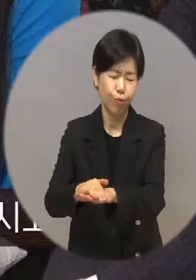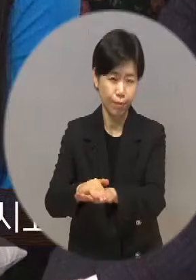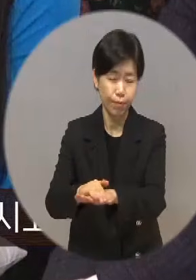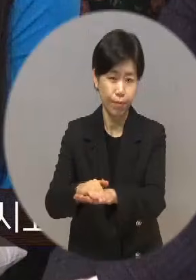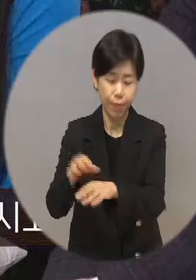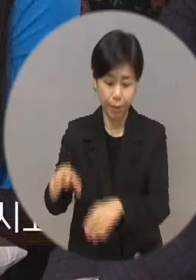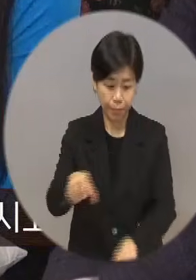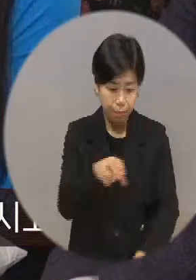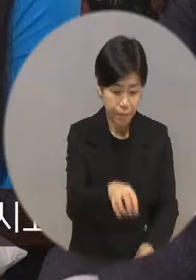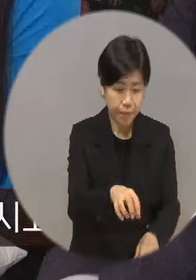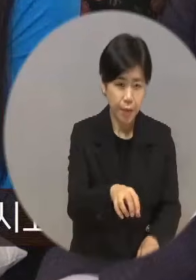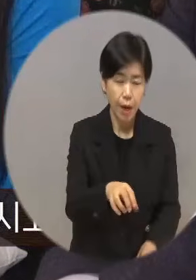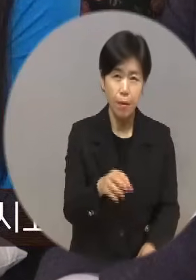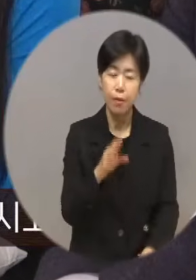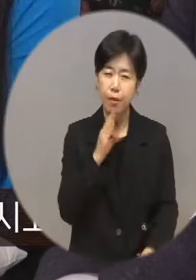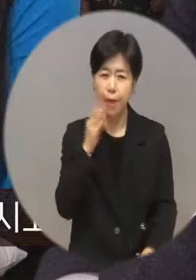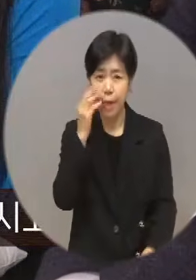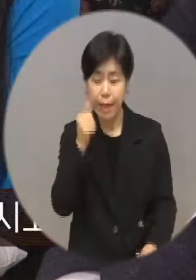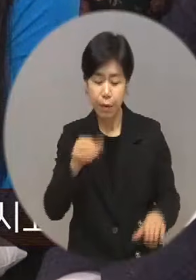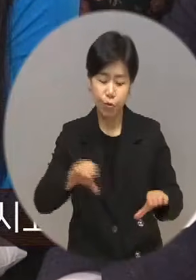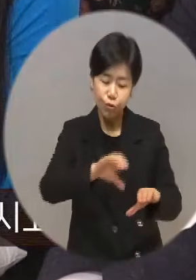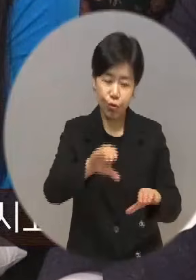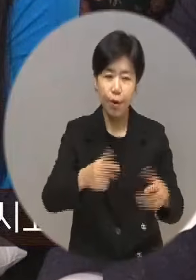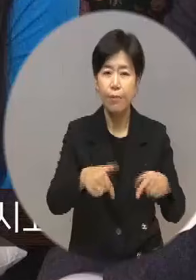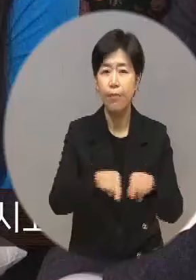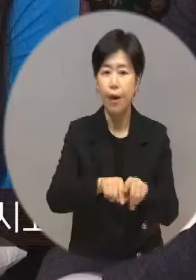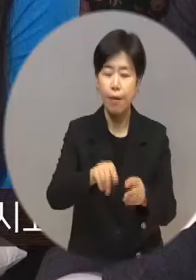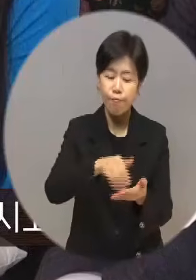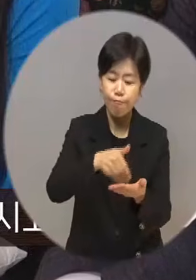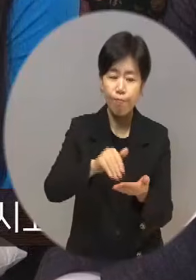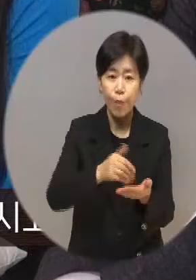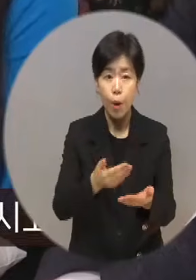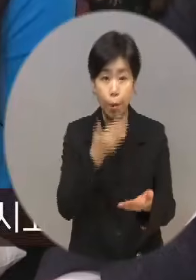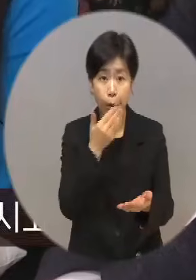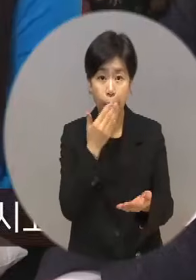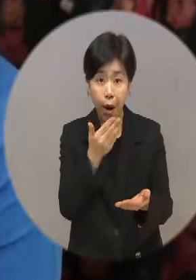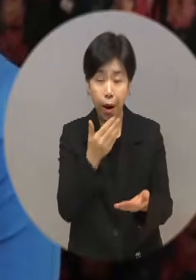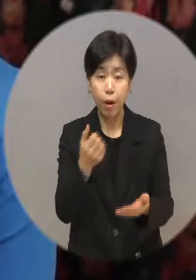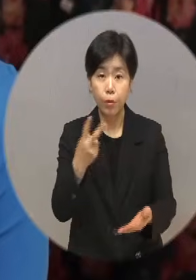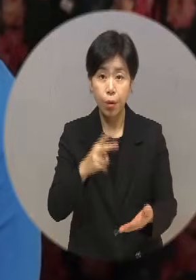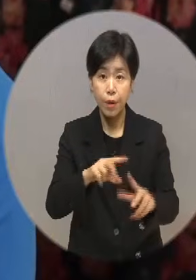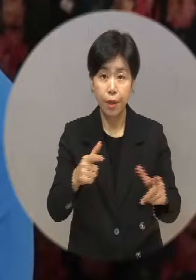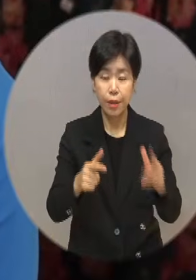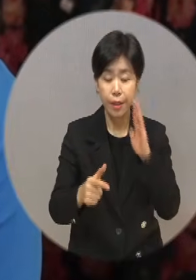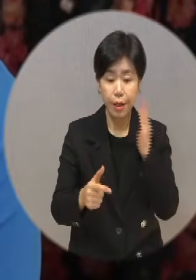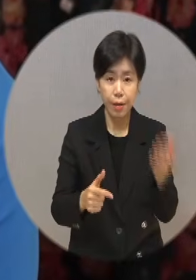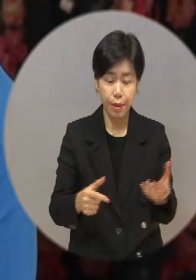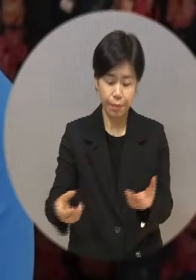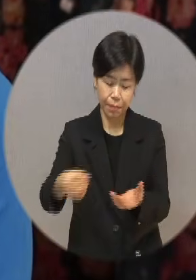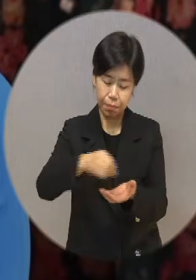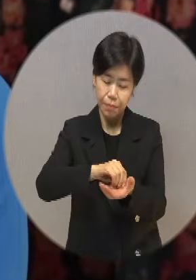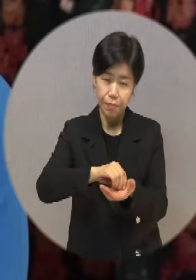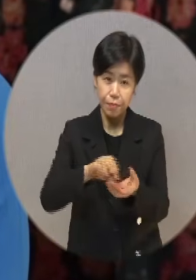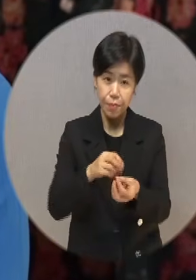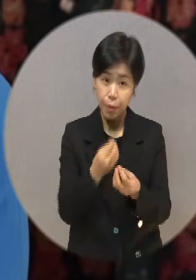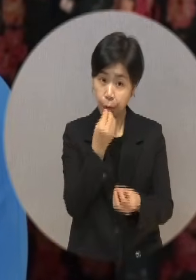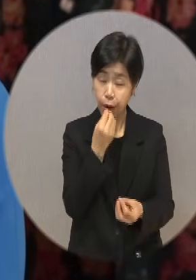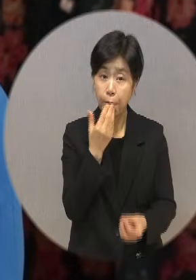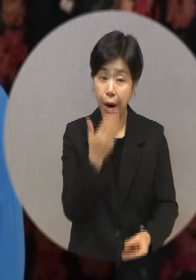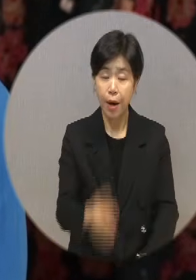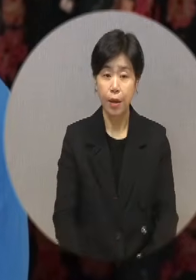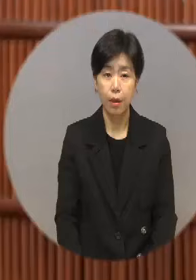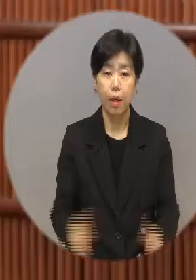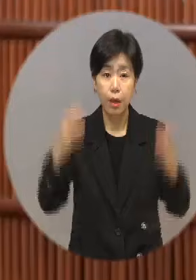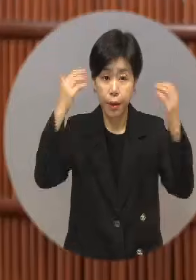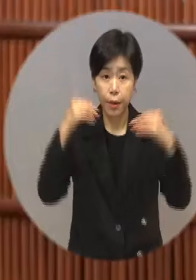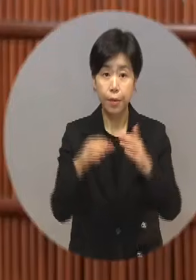이제 밥에다도 얹어 드시고 그리고 쌈도 싸서 드시고요. 오, 맛있겠다. 여름에는 또 뭐니